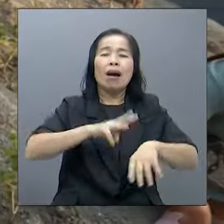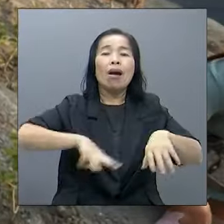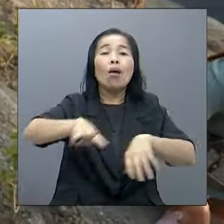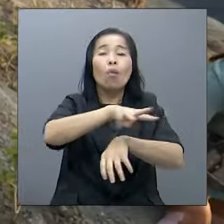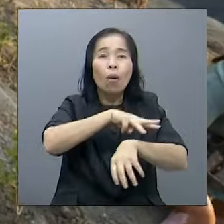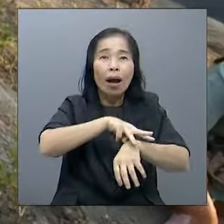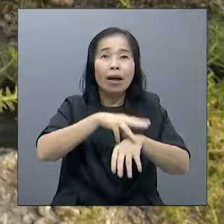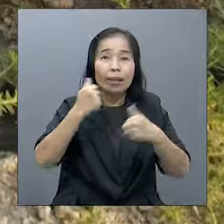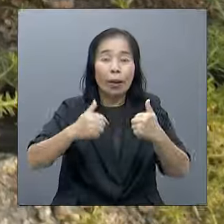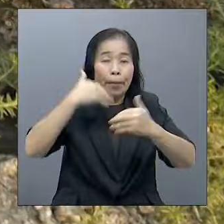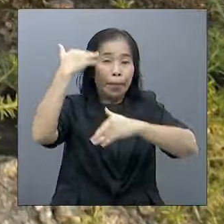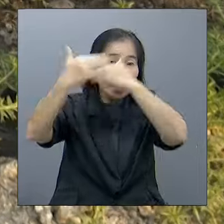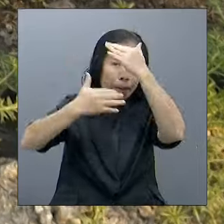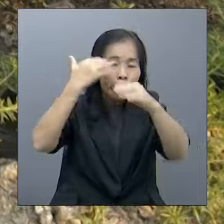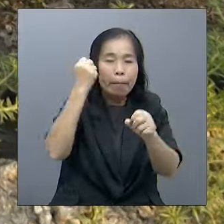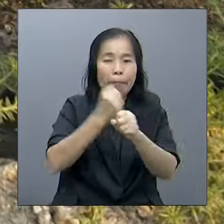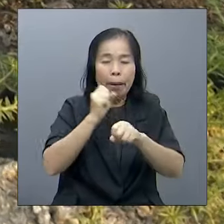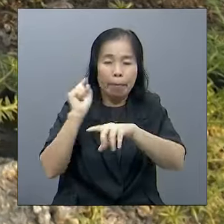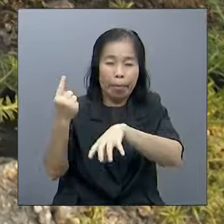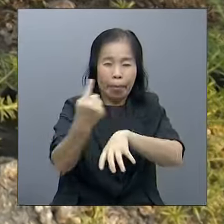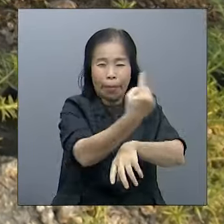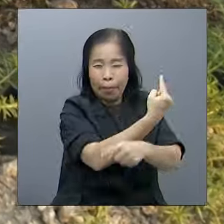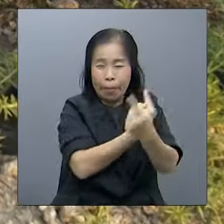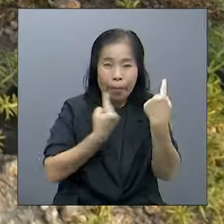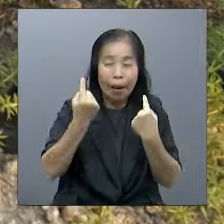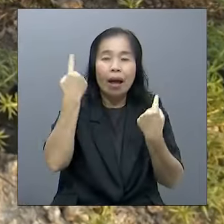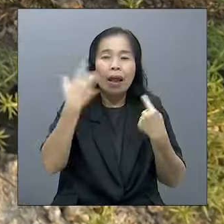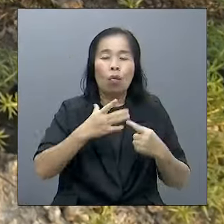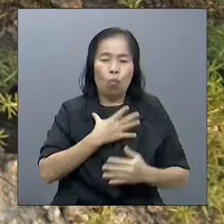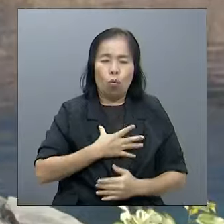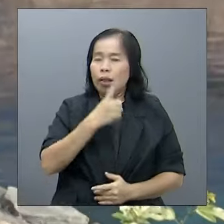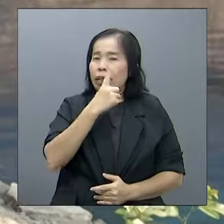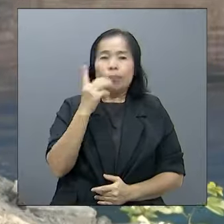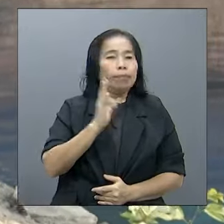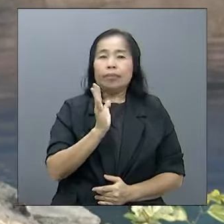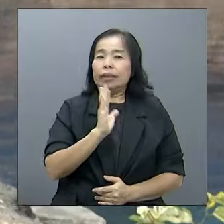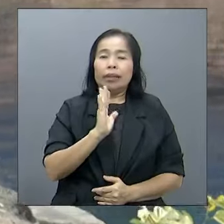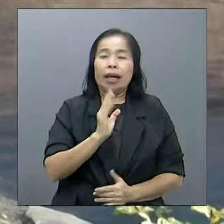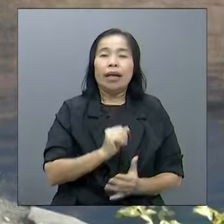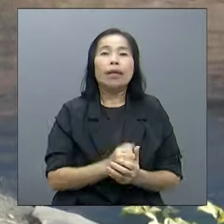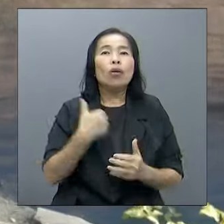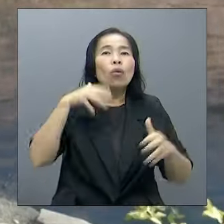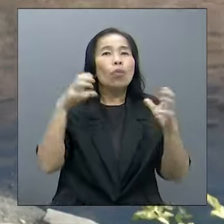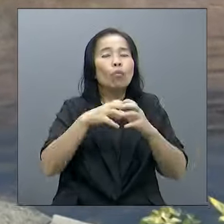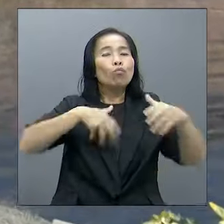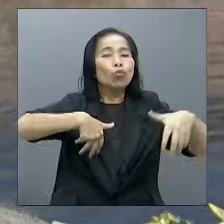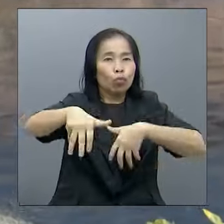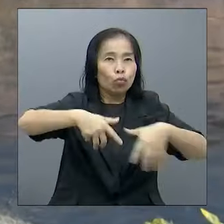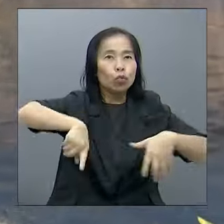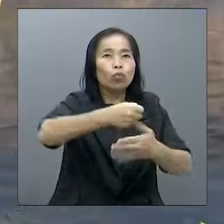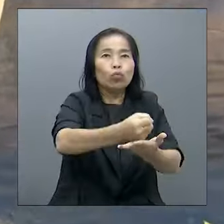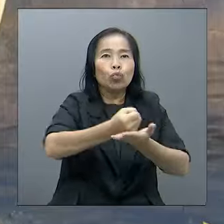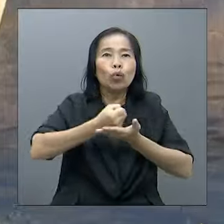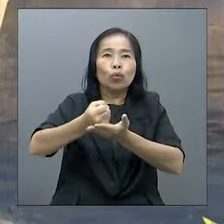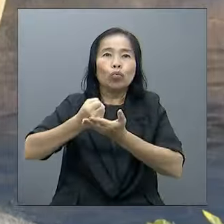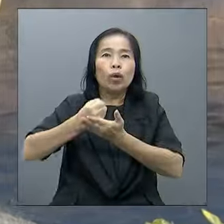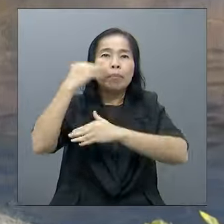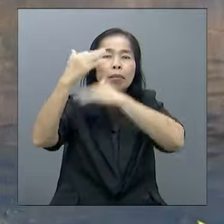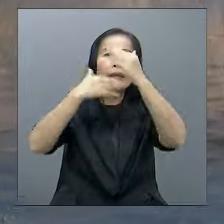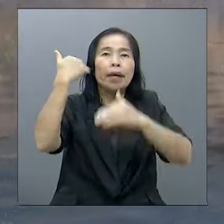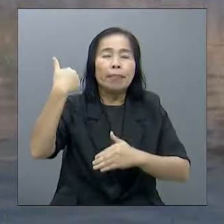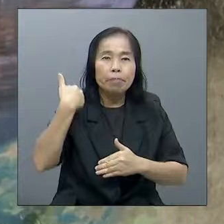พอได้มาพัฒนาเนี่ยมันไม่ใช่เราคนเดียวที่เข้ามาพัฒนาตรงเนี้ยแต่ว่าเป็นคนในชุมชนอะได้เข้ามาพัฒนาร่วมด้วยจากคน